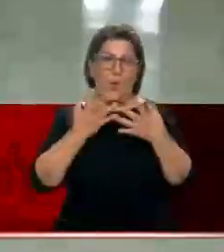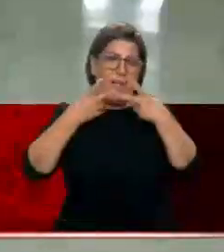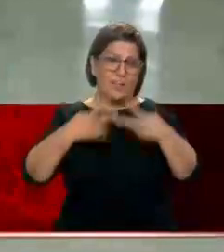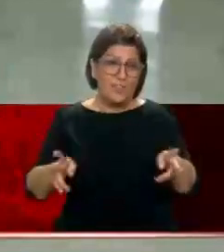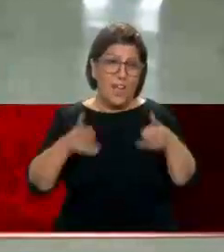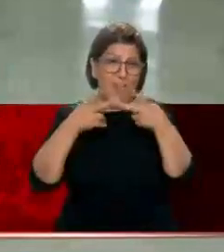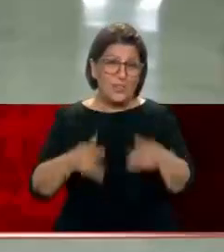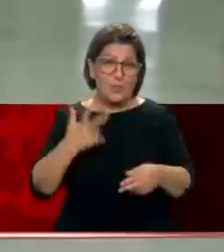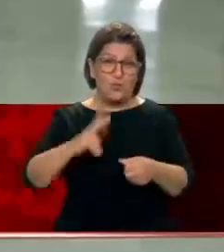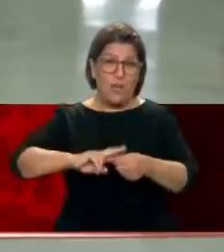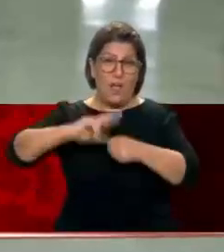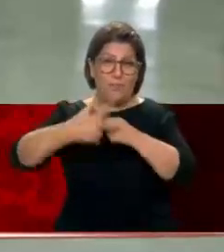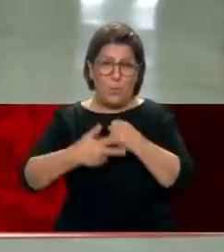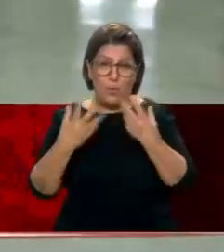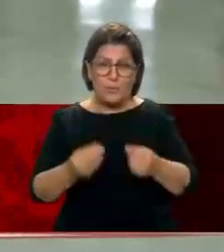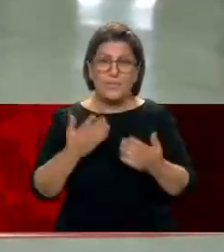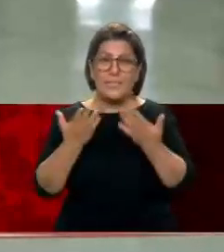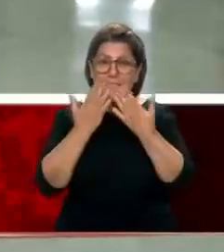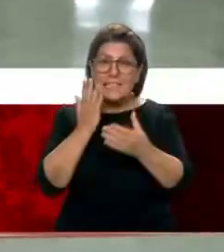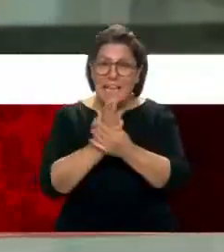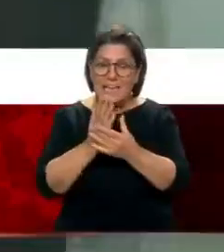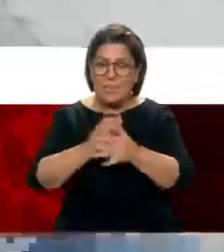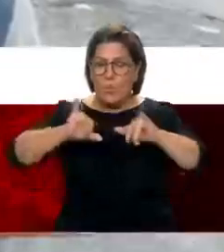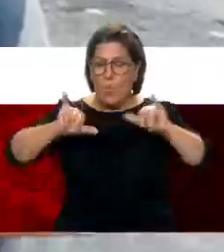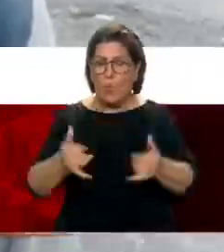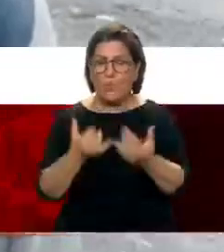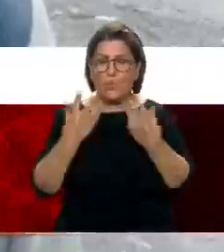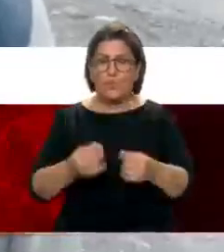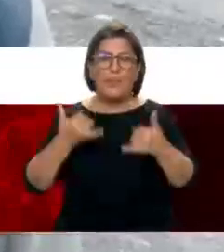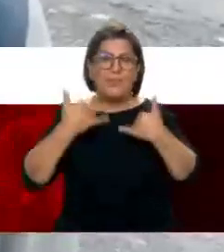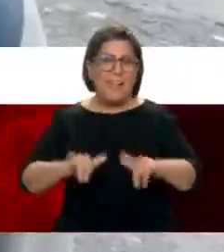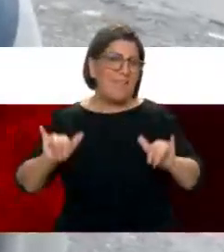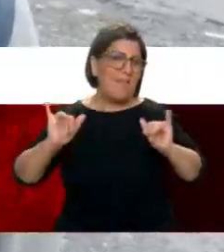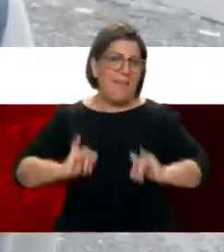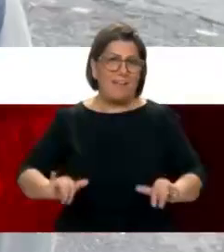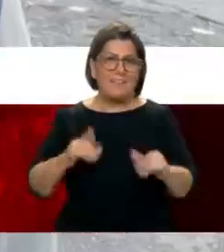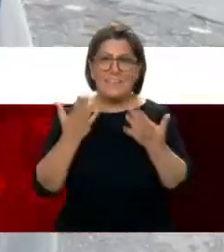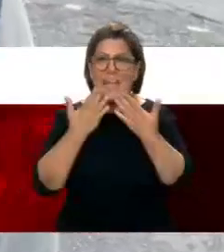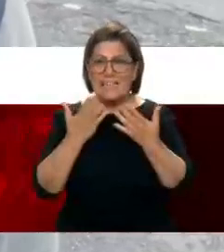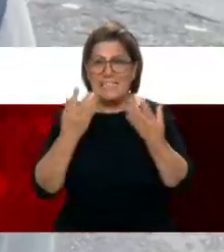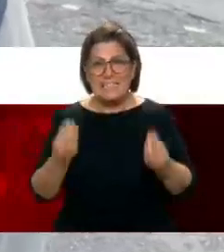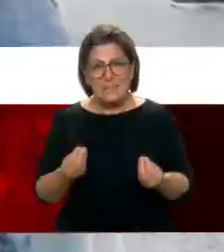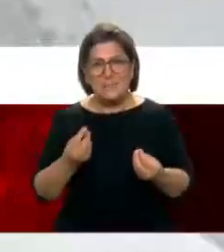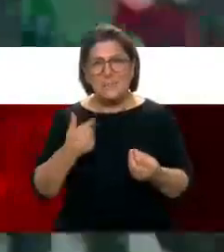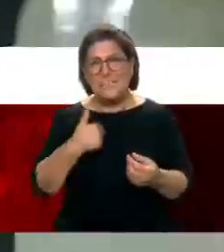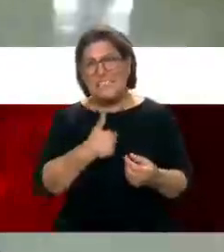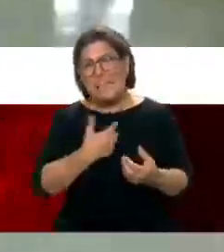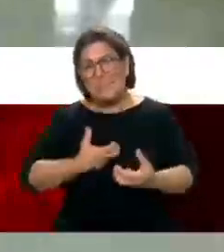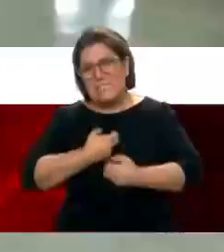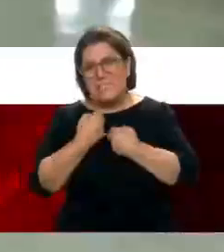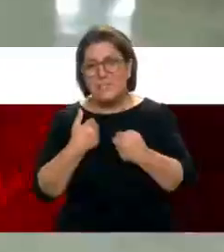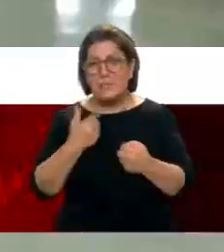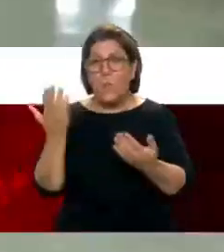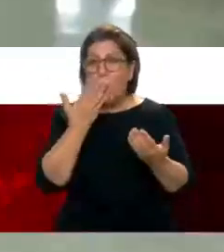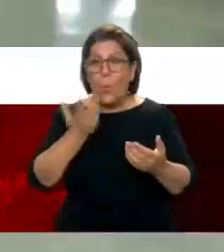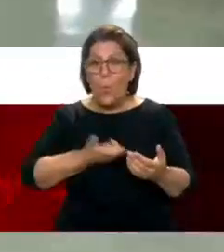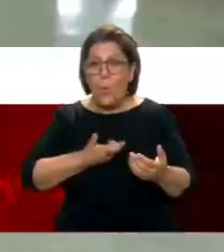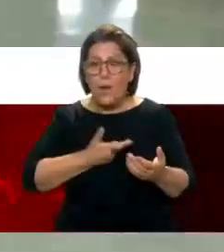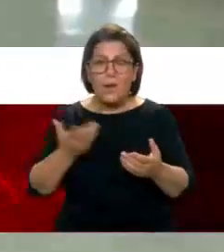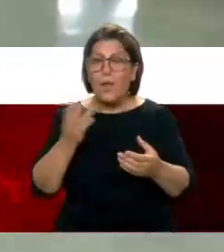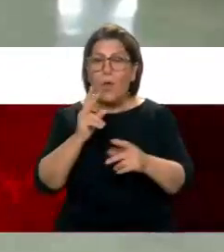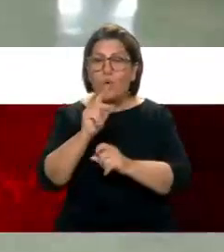Açıldı açılalı 3 hafta oldu. Dersler yoğunlaştı. Tatildi, rahattı. Dersler biraz canımı sıkıyor. Ama öğrencileri ödev